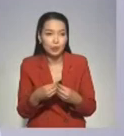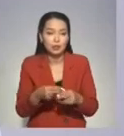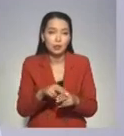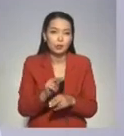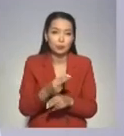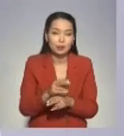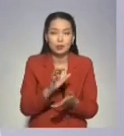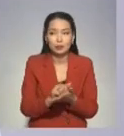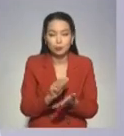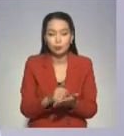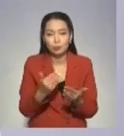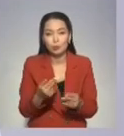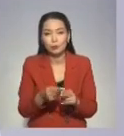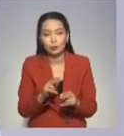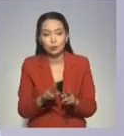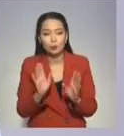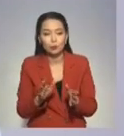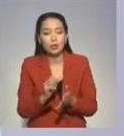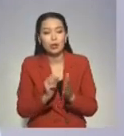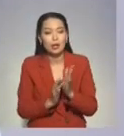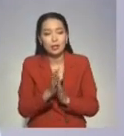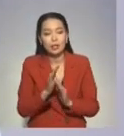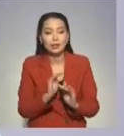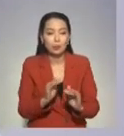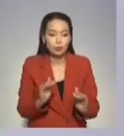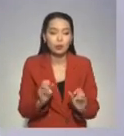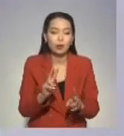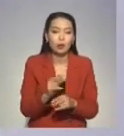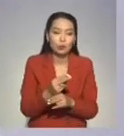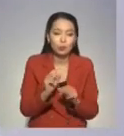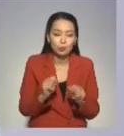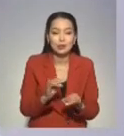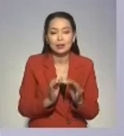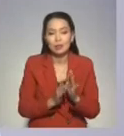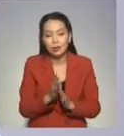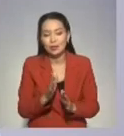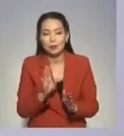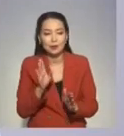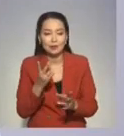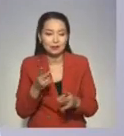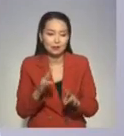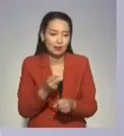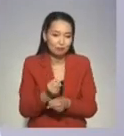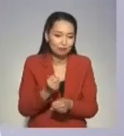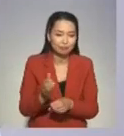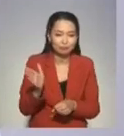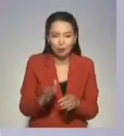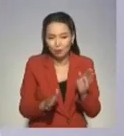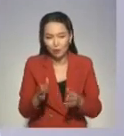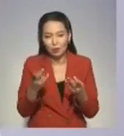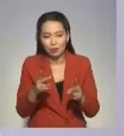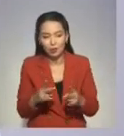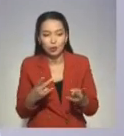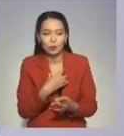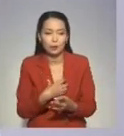меня так вырастили, я тоже так буду растить своего ребенка. Ребенка можно воспитывать и растить, не повышая голоса и не поднимая руки. Для этого